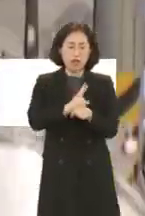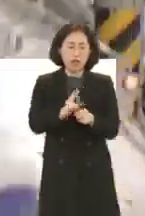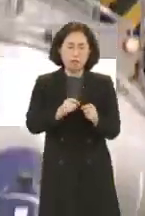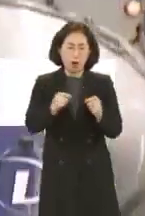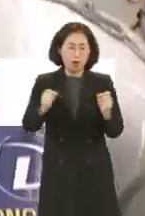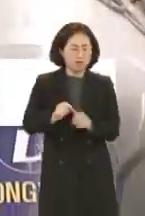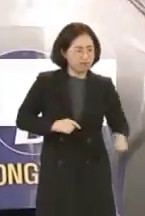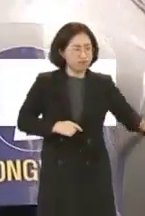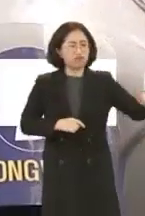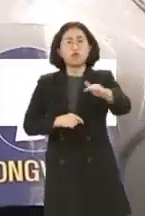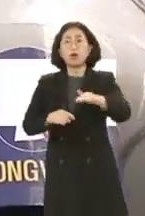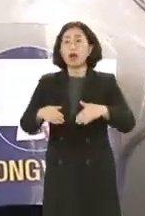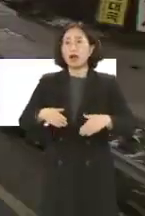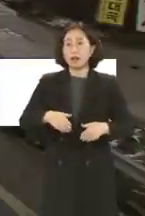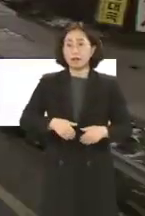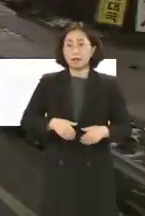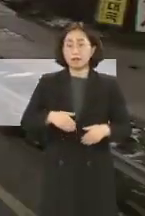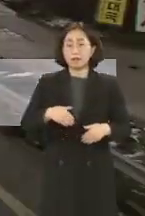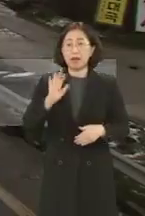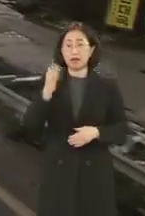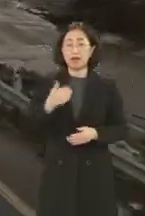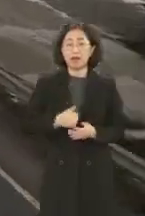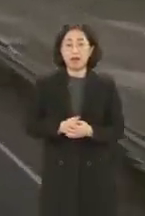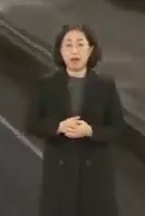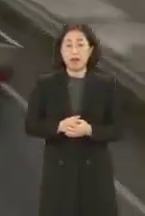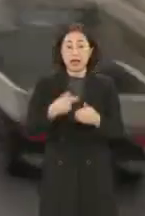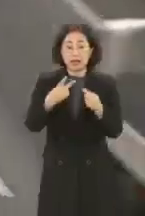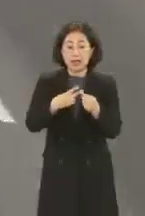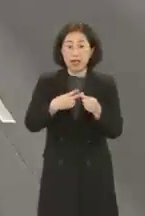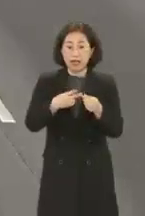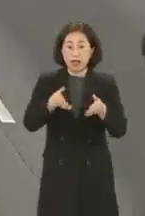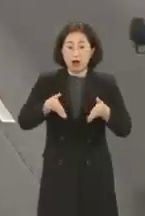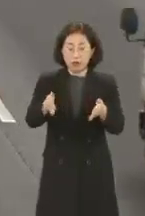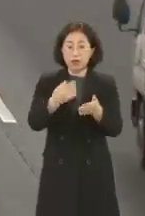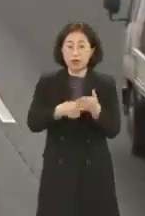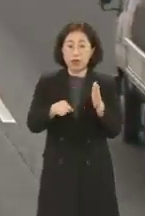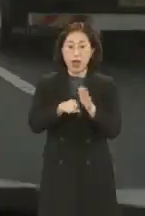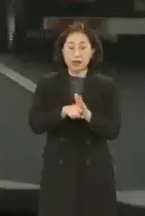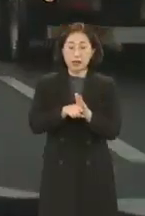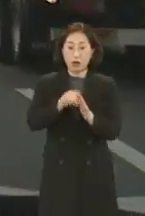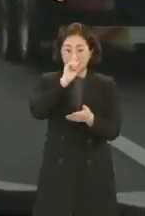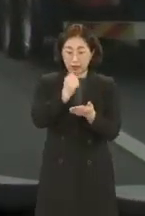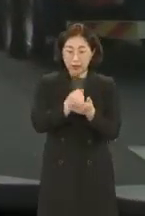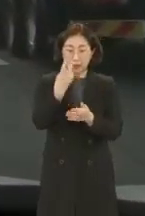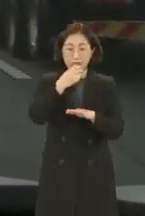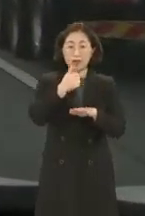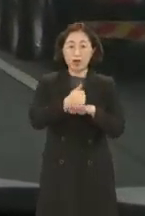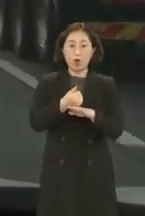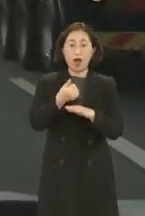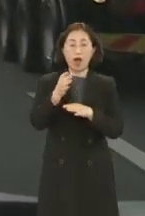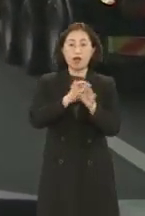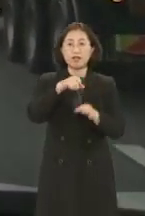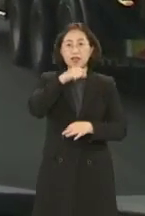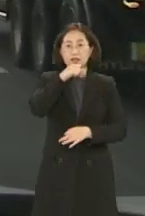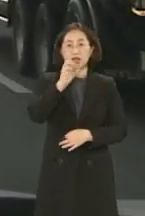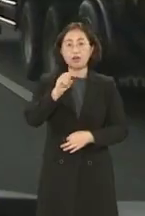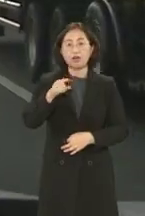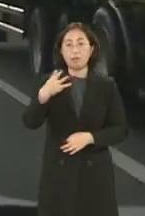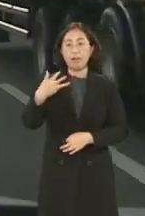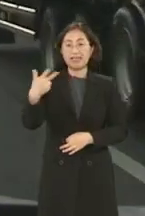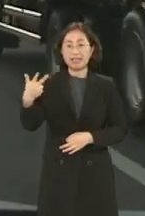돌아가야 합니다. 충남도가 제2서해대교 건설을 위해 자체 타당성 조사를 한 결과 경제성은 0.87로